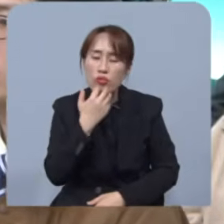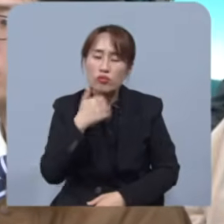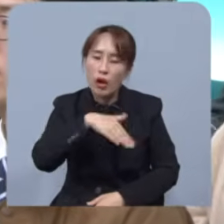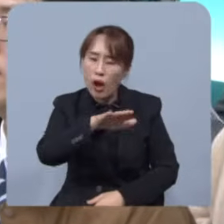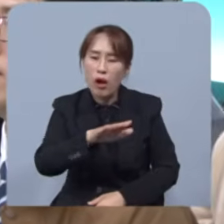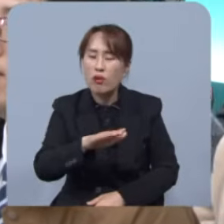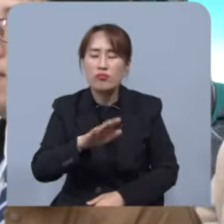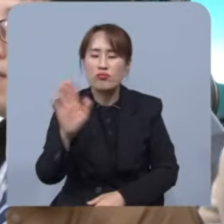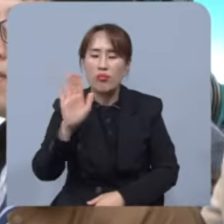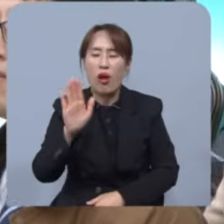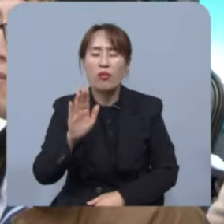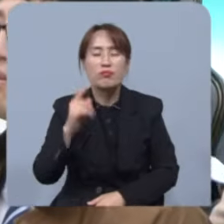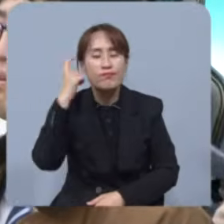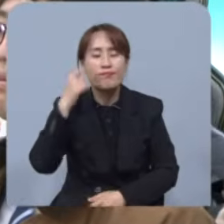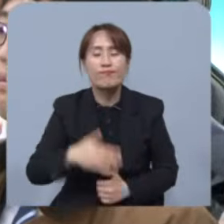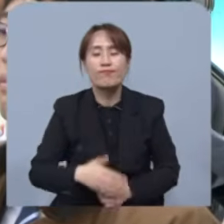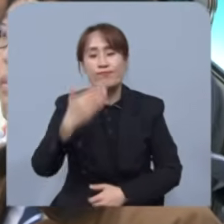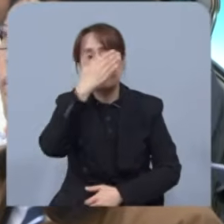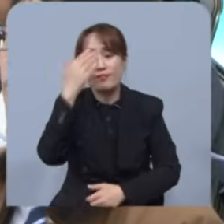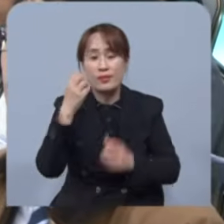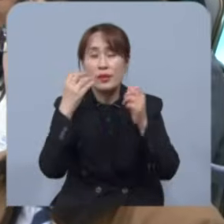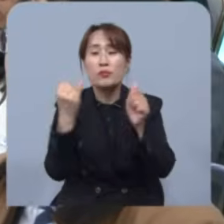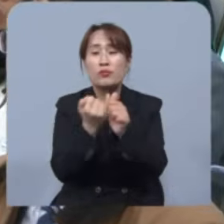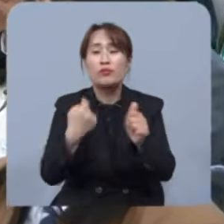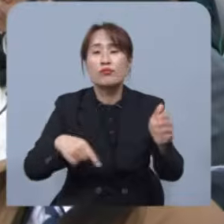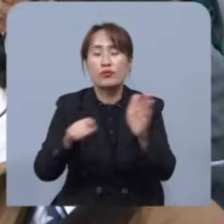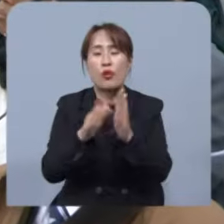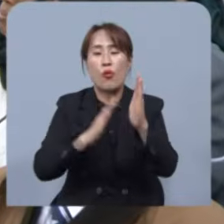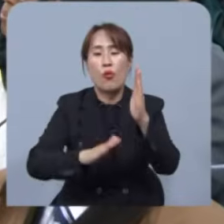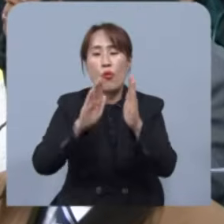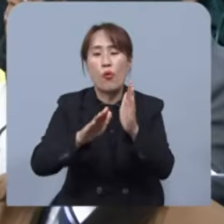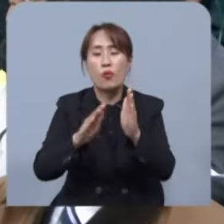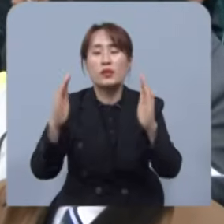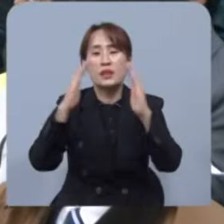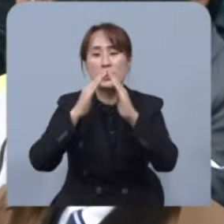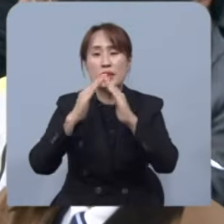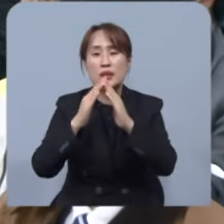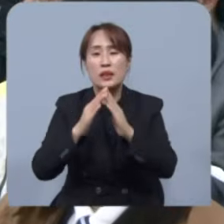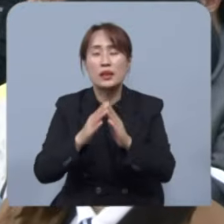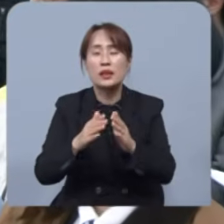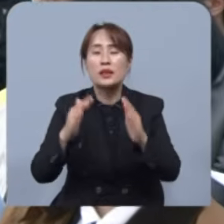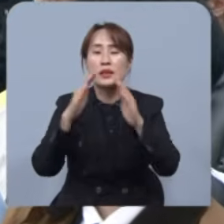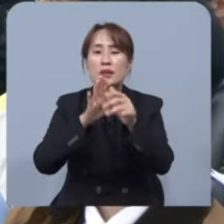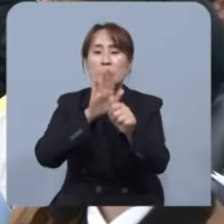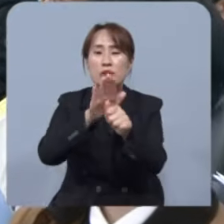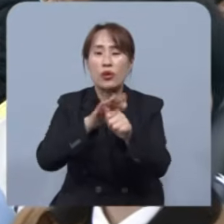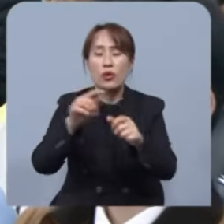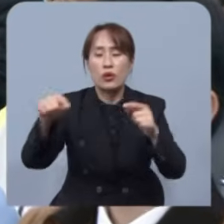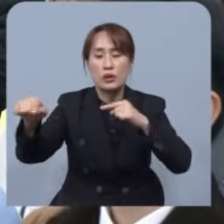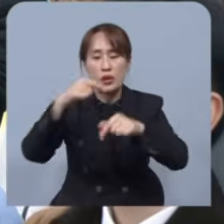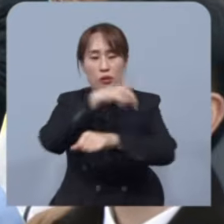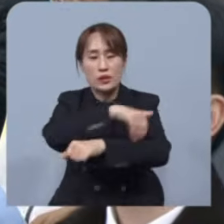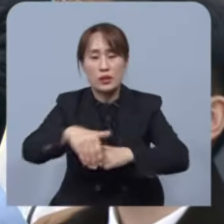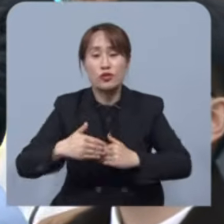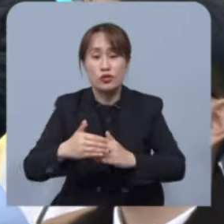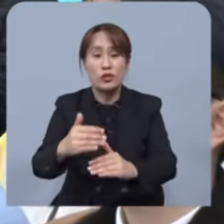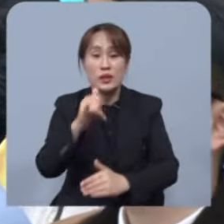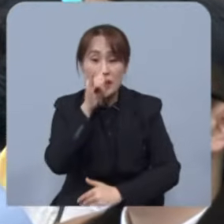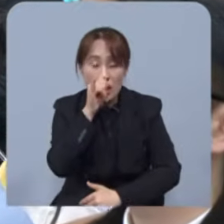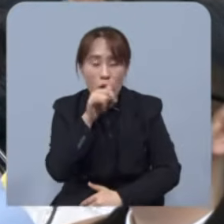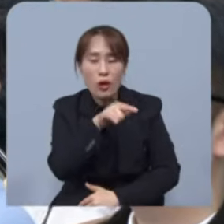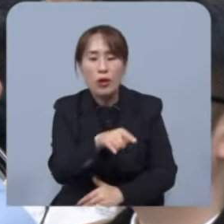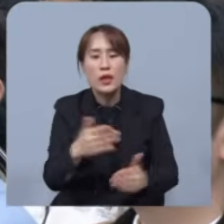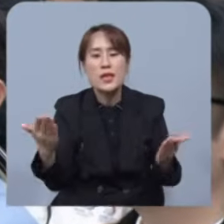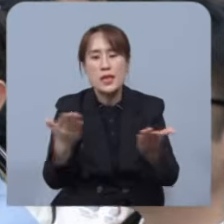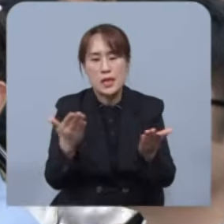것 같습니다. 또한 청년과 신혼부부를 위한 공공주택과 주거지원 정책이 함께 이루어진다면 일자리와